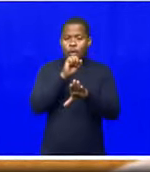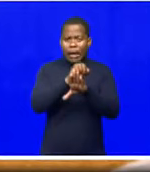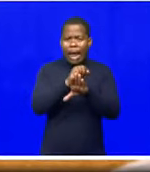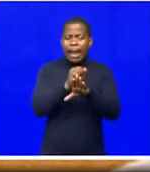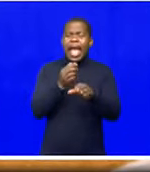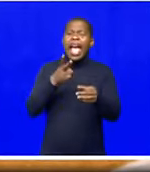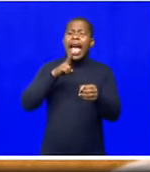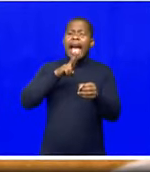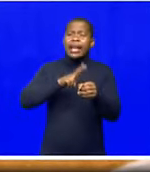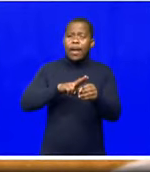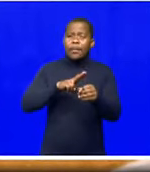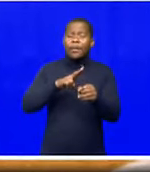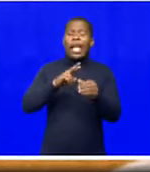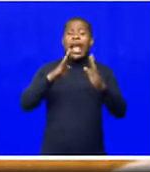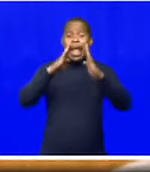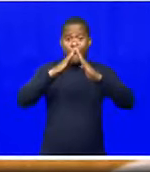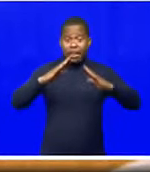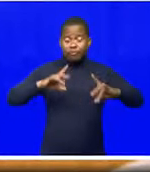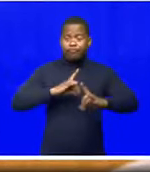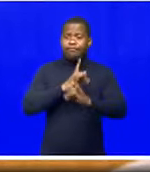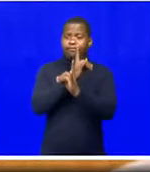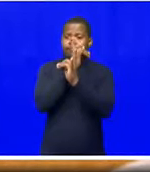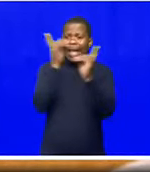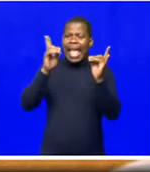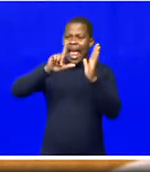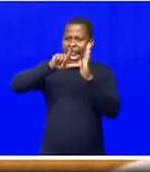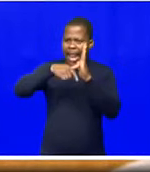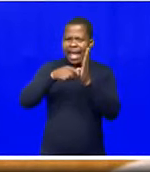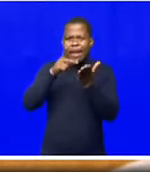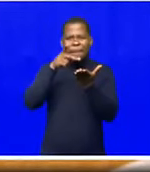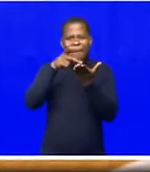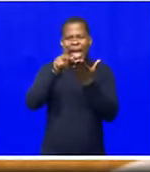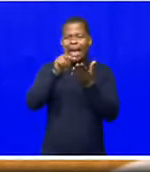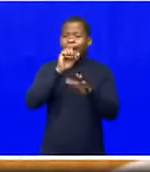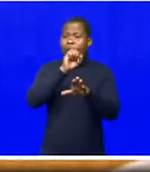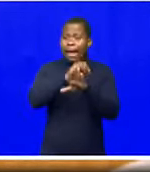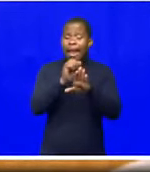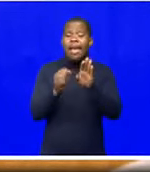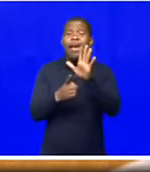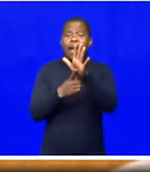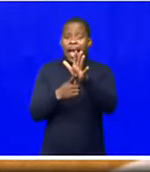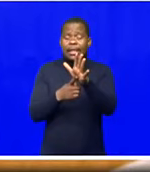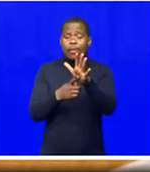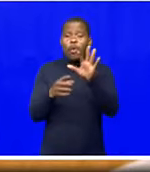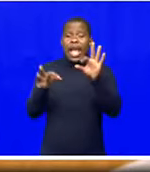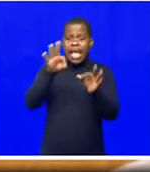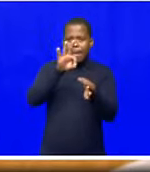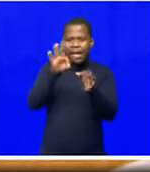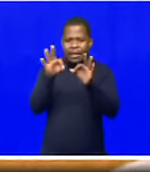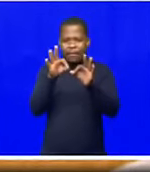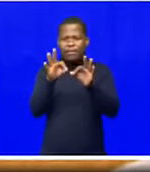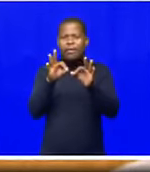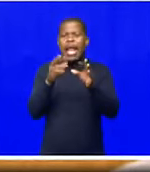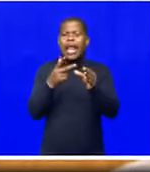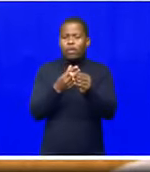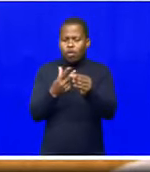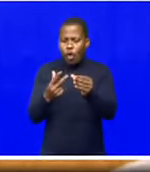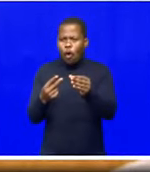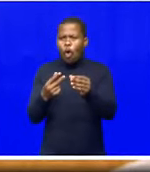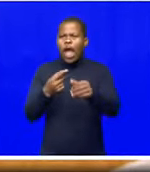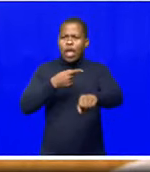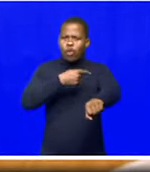yokuphuta kubhadala imithi lokufaka ekhathi imithi yokugoma abantwana lekubange ukuthi nayo ishode futhi ke leyo